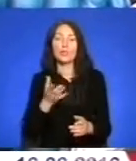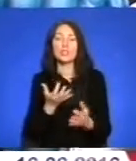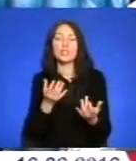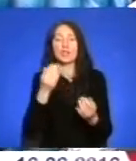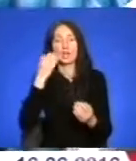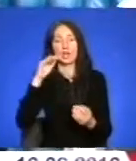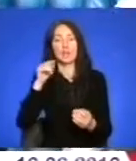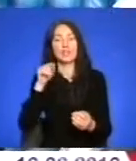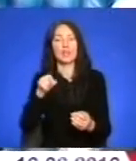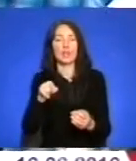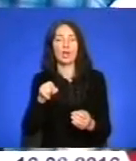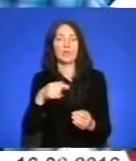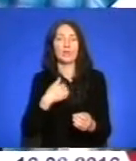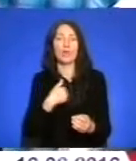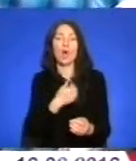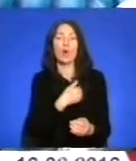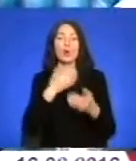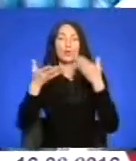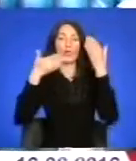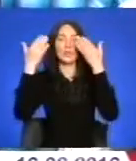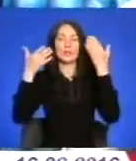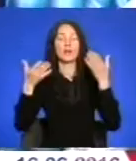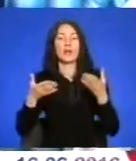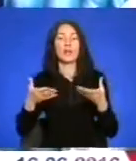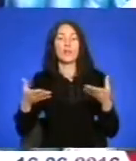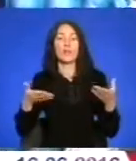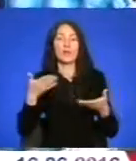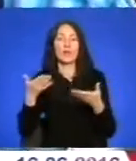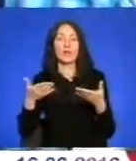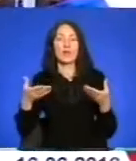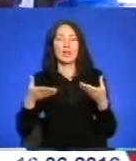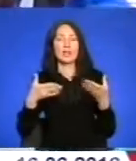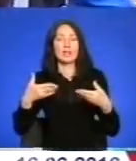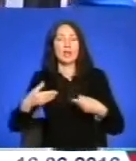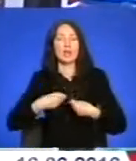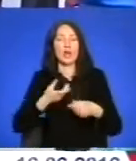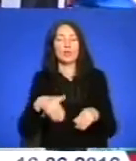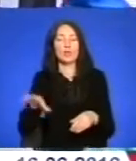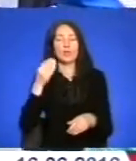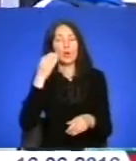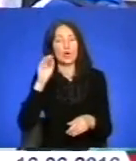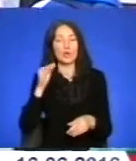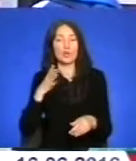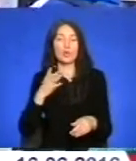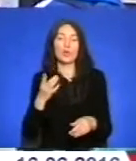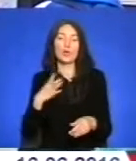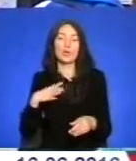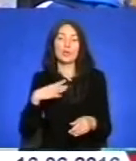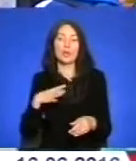там, і я хочу веселих вражень, і всього кращого. Очікую знайти багато нових